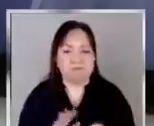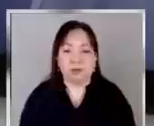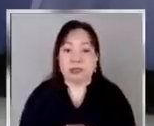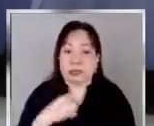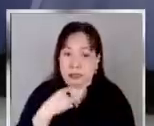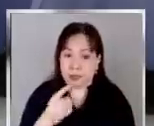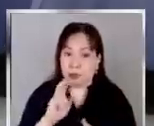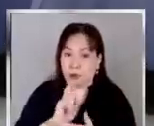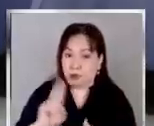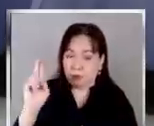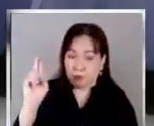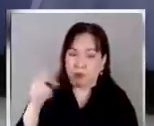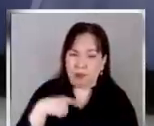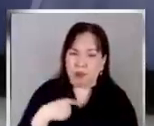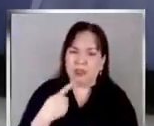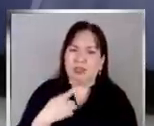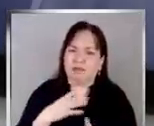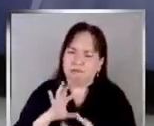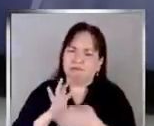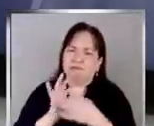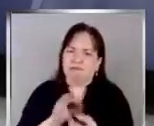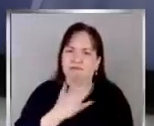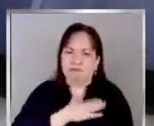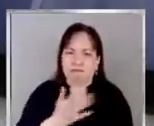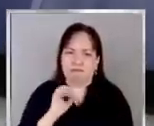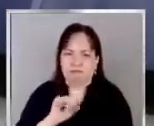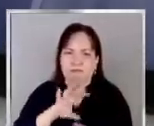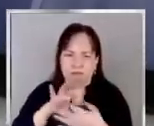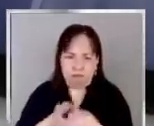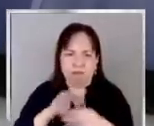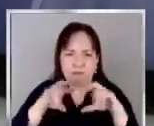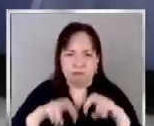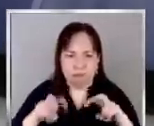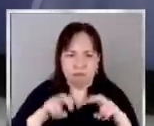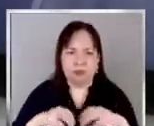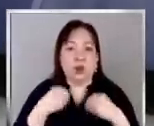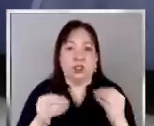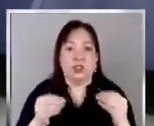universidad ang kanilang pakikiisa sa investigasyon para makamit ang hustisya.